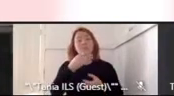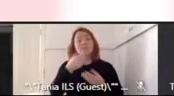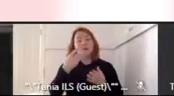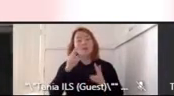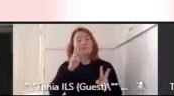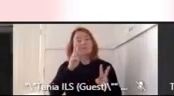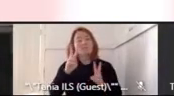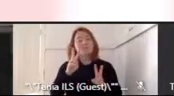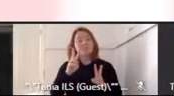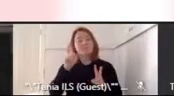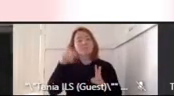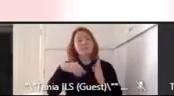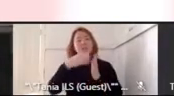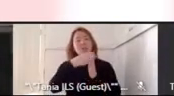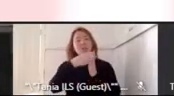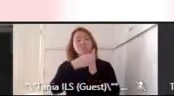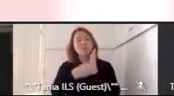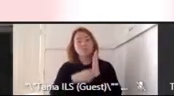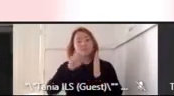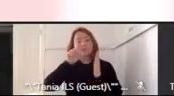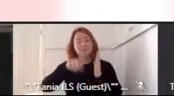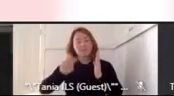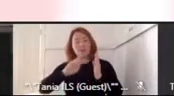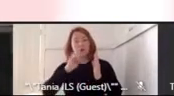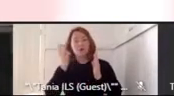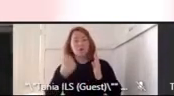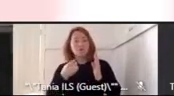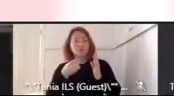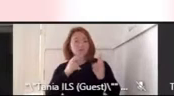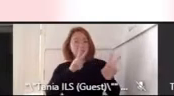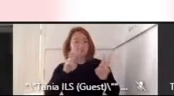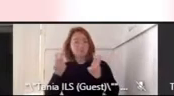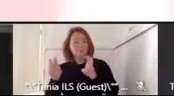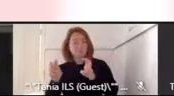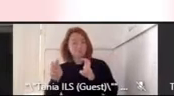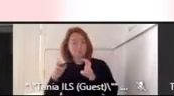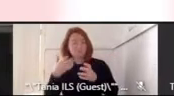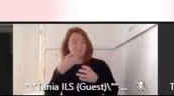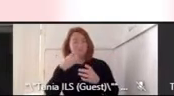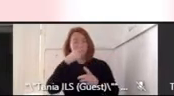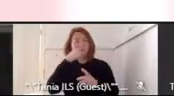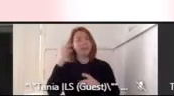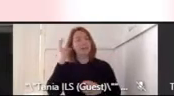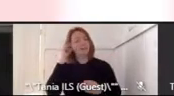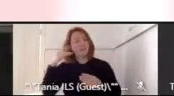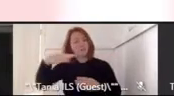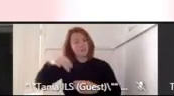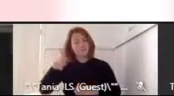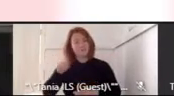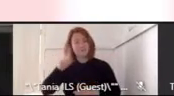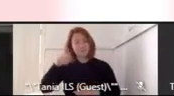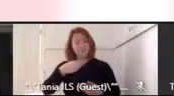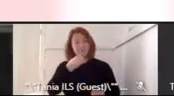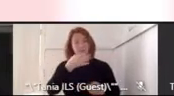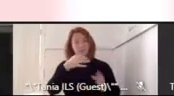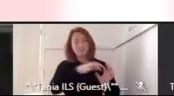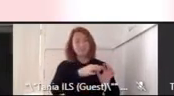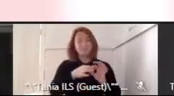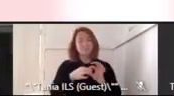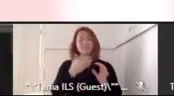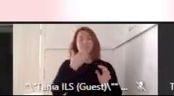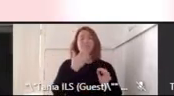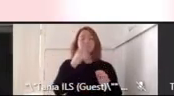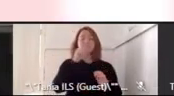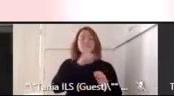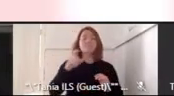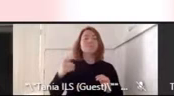doncs, tenir altres elements en compte més enllà de la qüestió del gènere, i per tant hem incorporat dades relatives, per exemple, a les persones, a